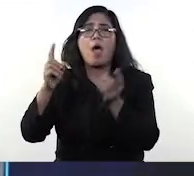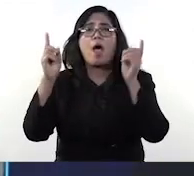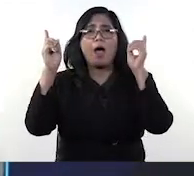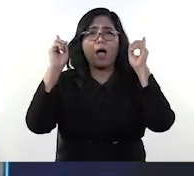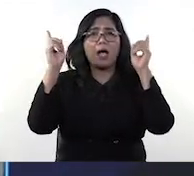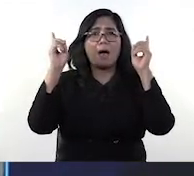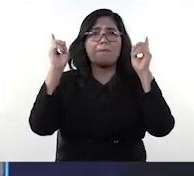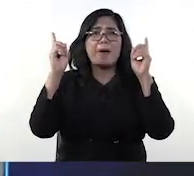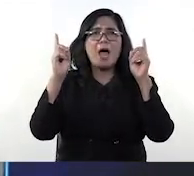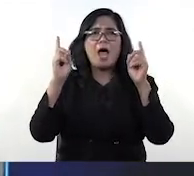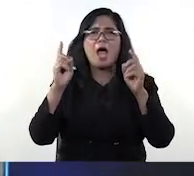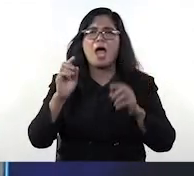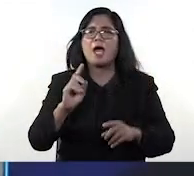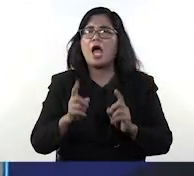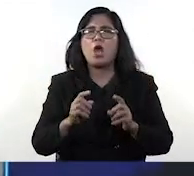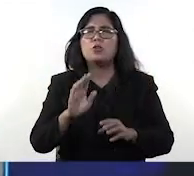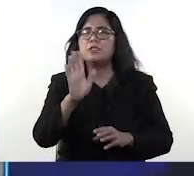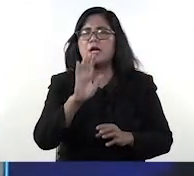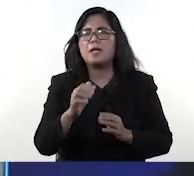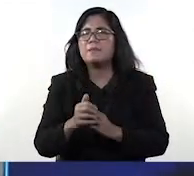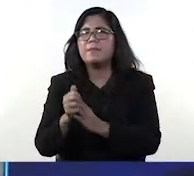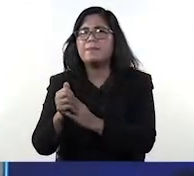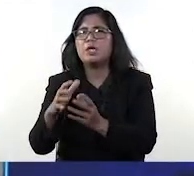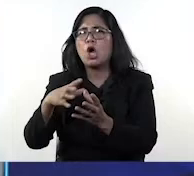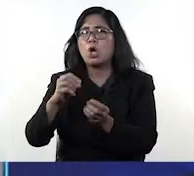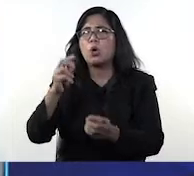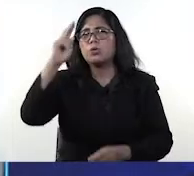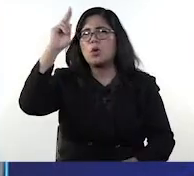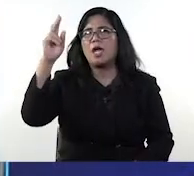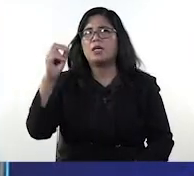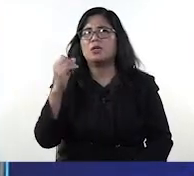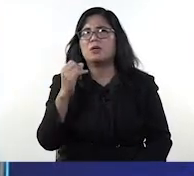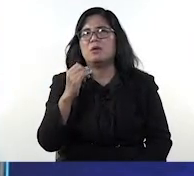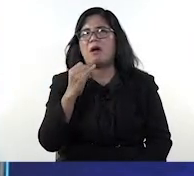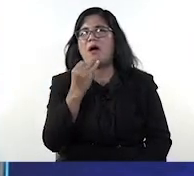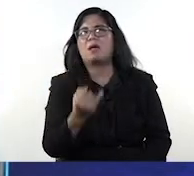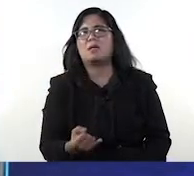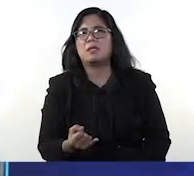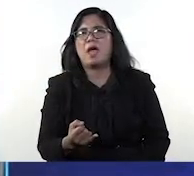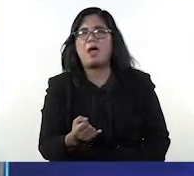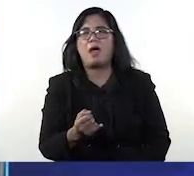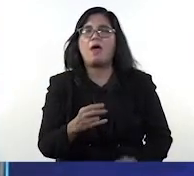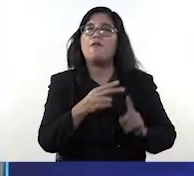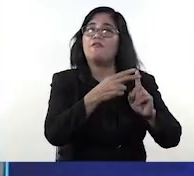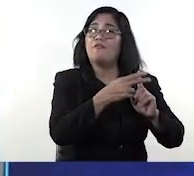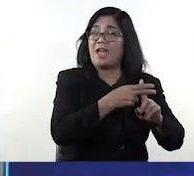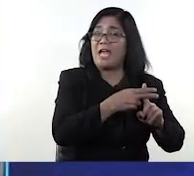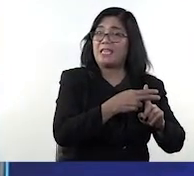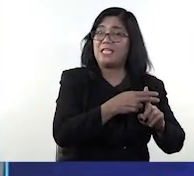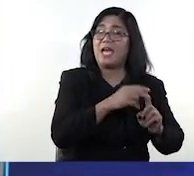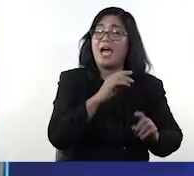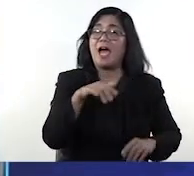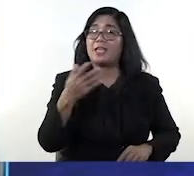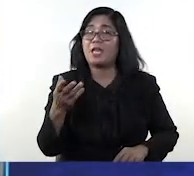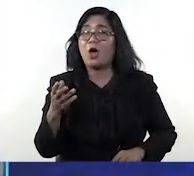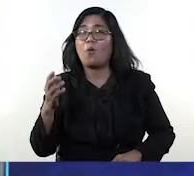Hai agama tanpa dipimpin oleh roh Tuhan ujung-ujungnya cuman dua fanatik atau